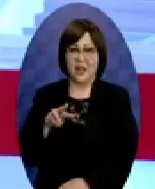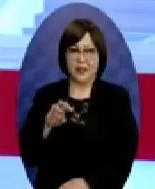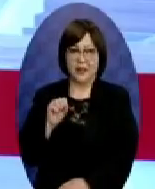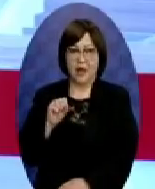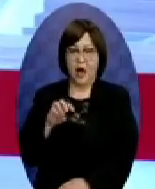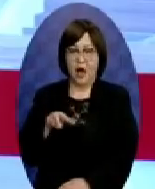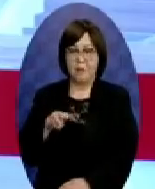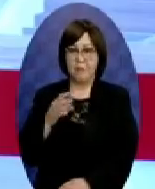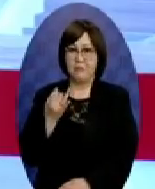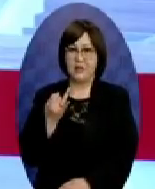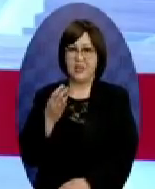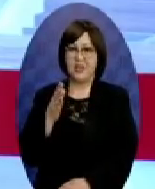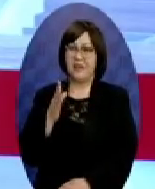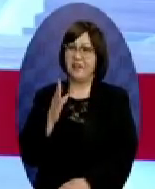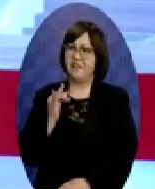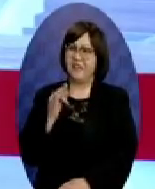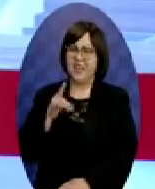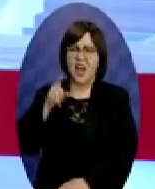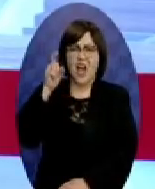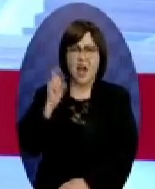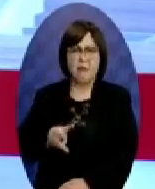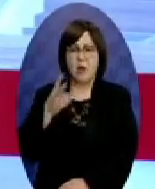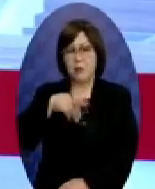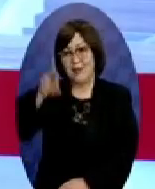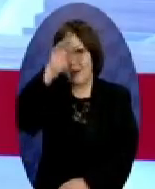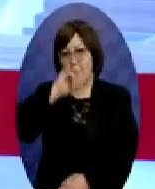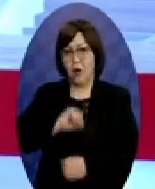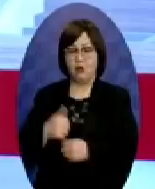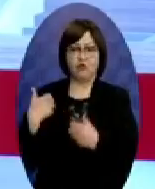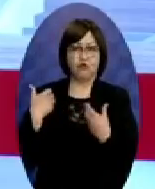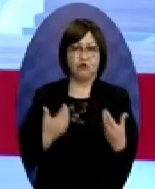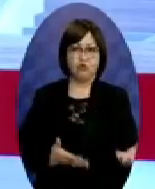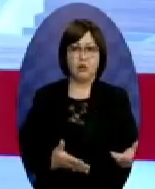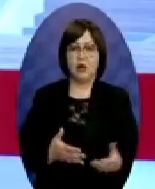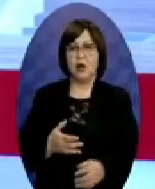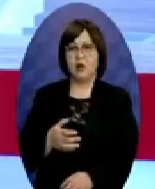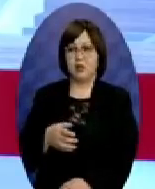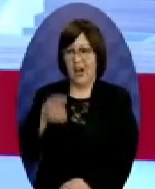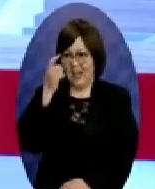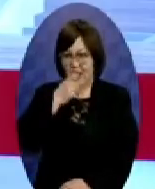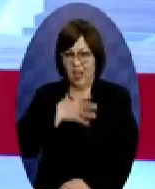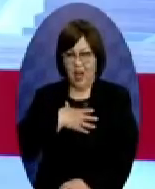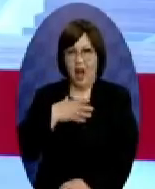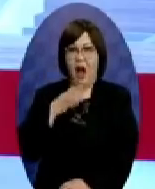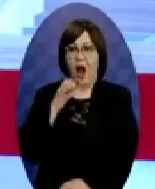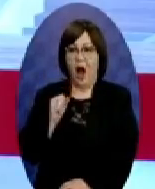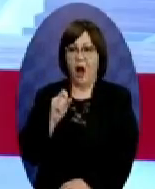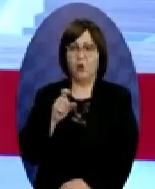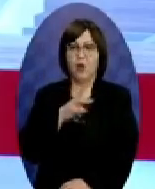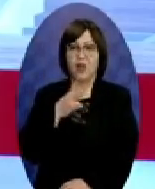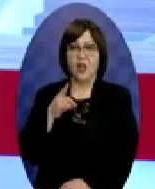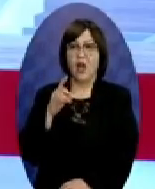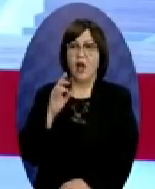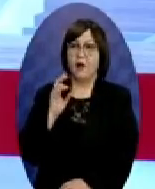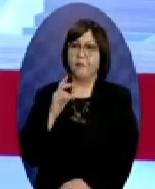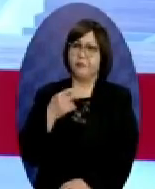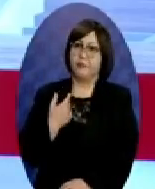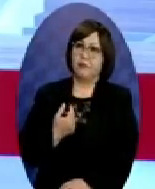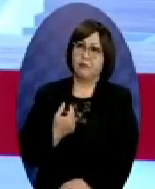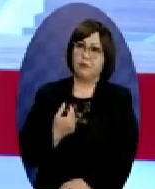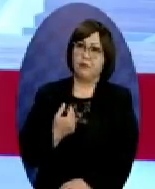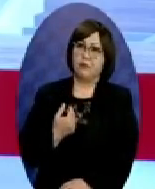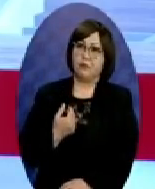гардуулж өглөө. Энэ имийг манай улсад анх 2009 томоогийн А хүрээний N1H1 вирусын эсрэг эмчилгээнд хэрэглэж эхэлжээ.